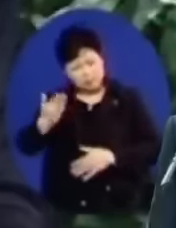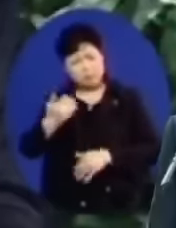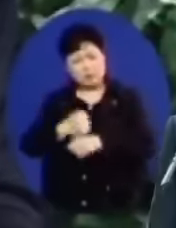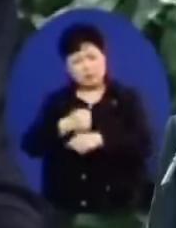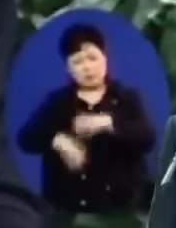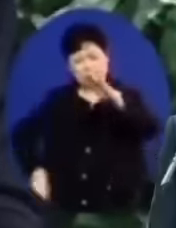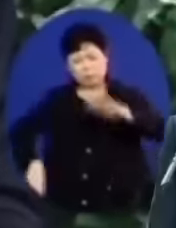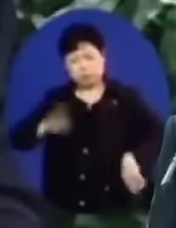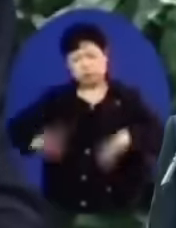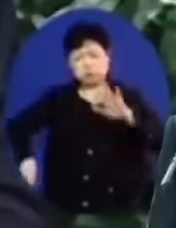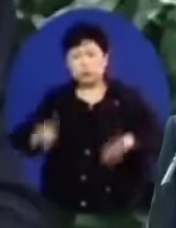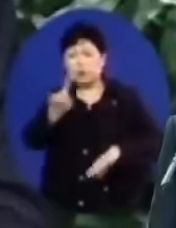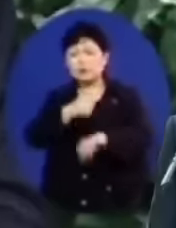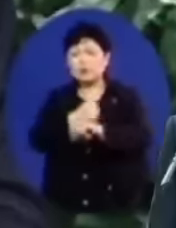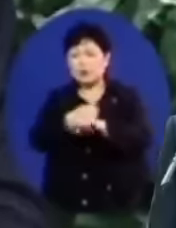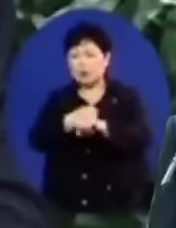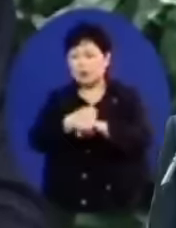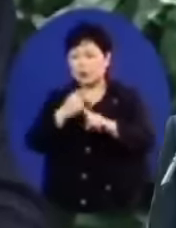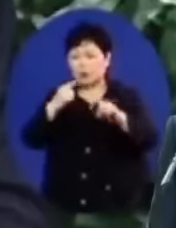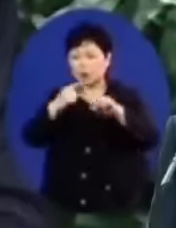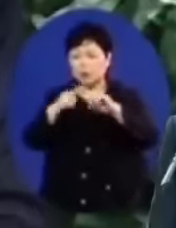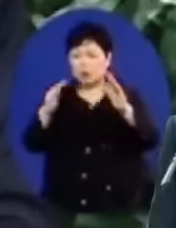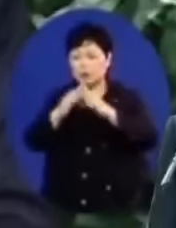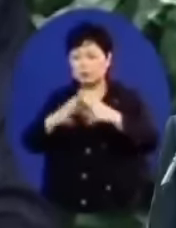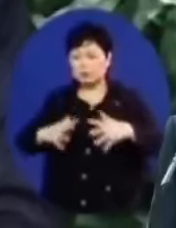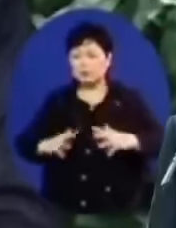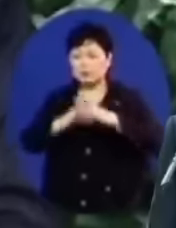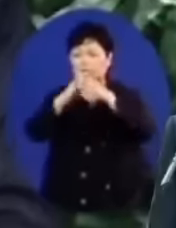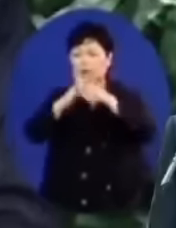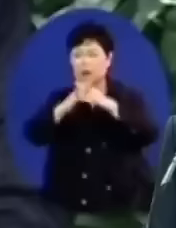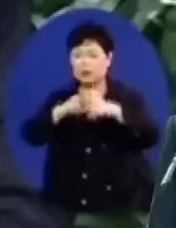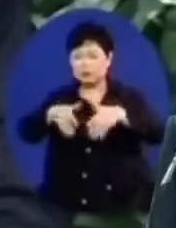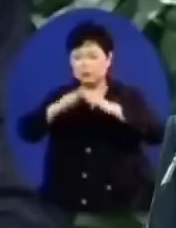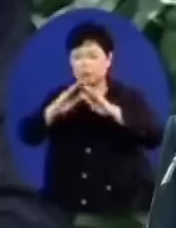빈손 들고 어떻게 하느냐. 그러나